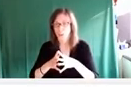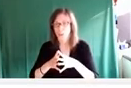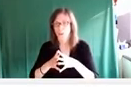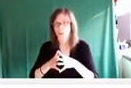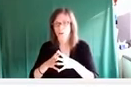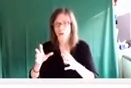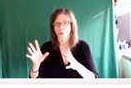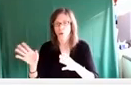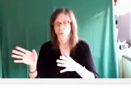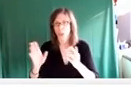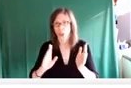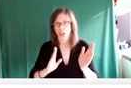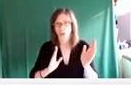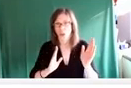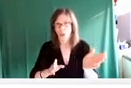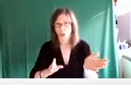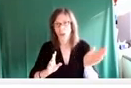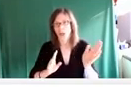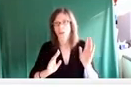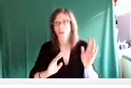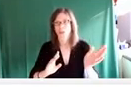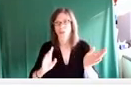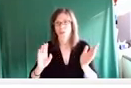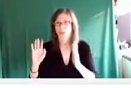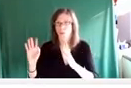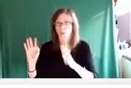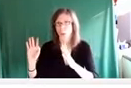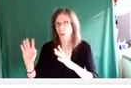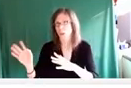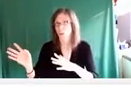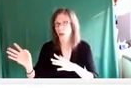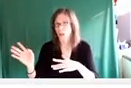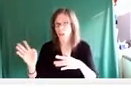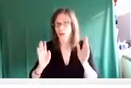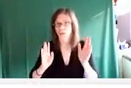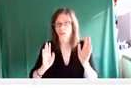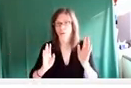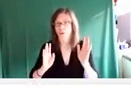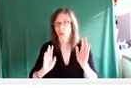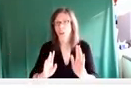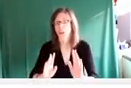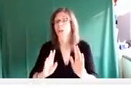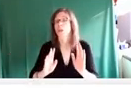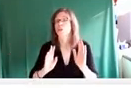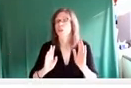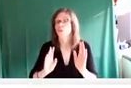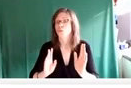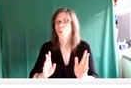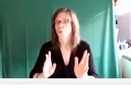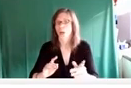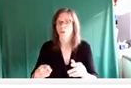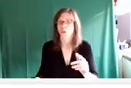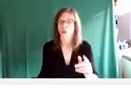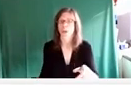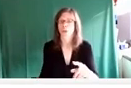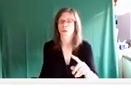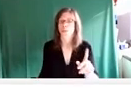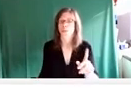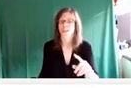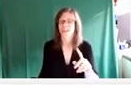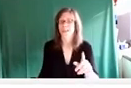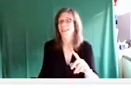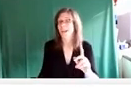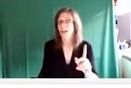savez pertinemment que faire du copier-coller de code, c'est pas parce que ça fonctionne quelque part que ça va fonctionner chez vous. Ce qu'on appelle